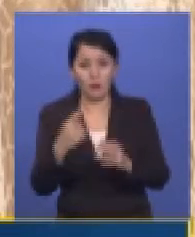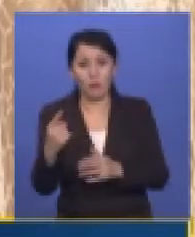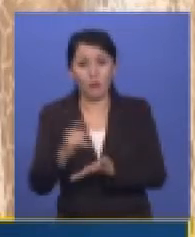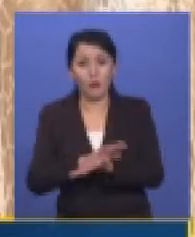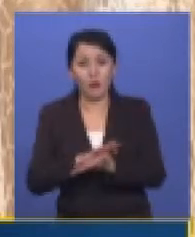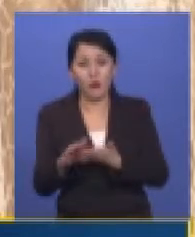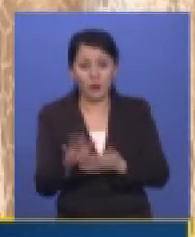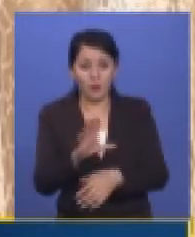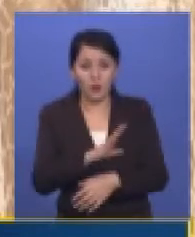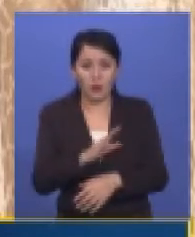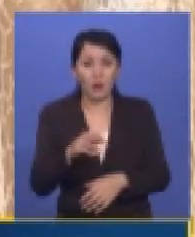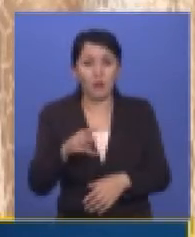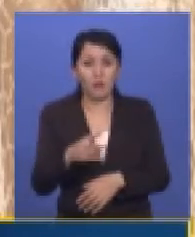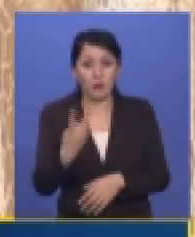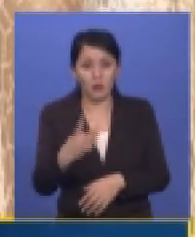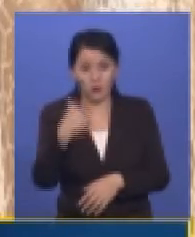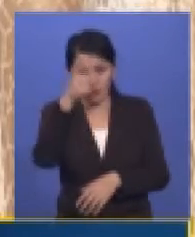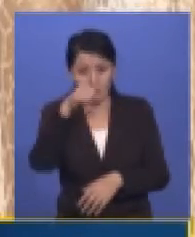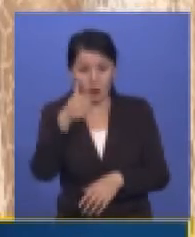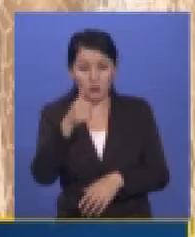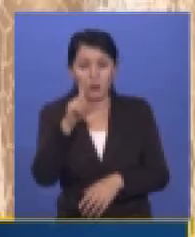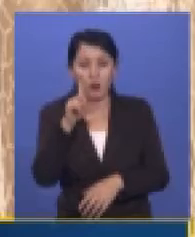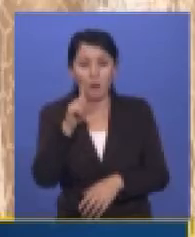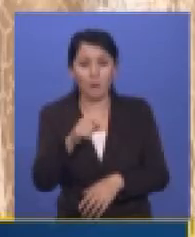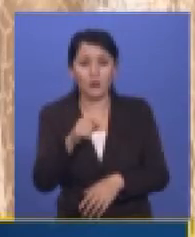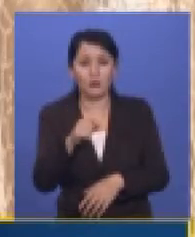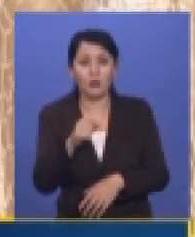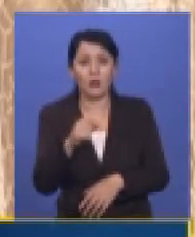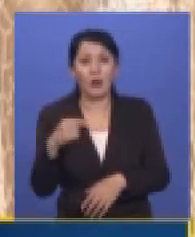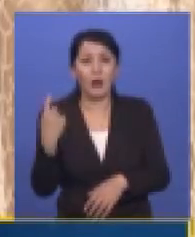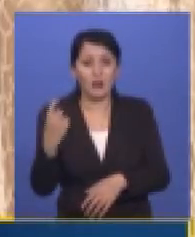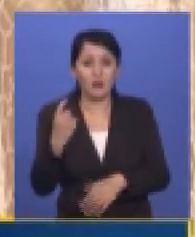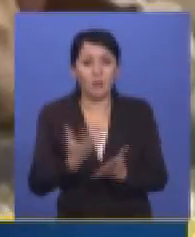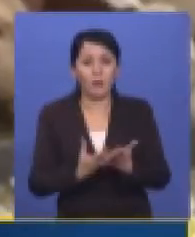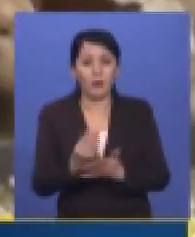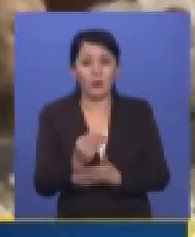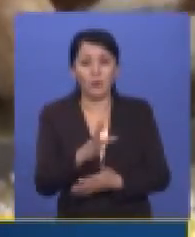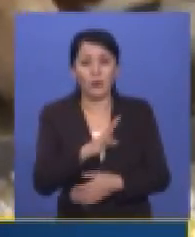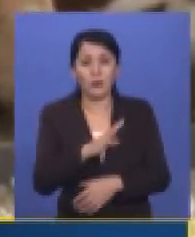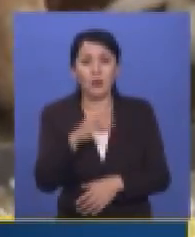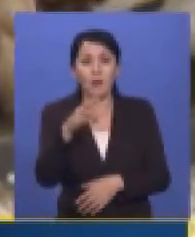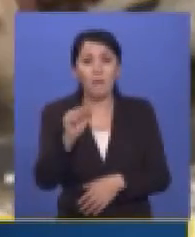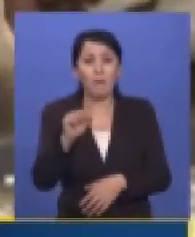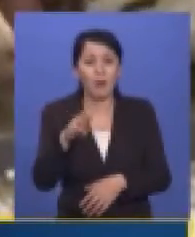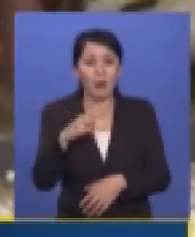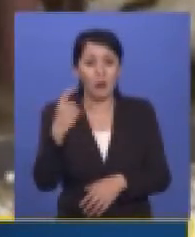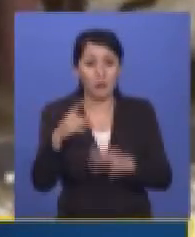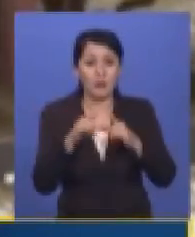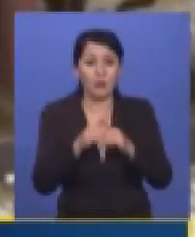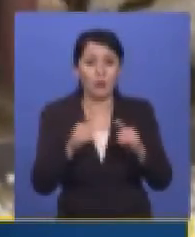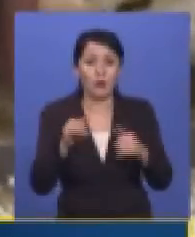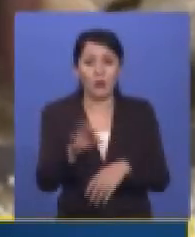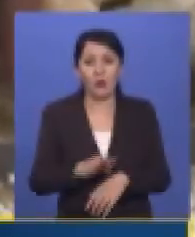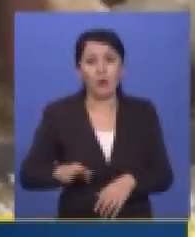залалсыздандыру жүргізілді. 2118 жойылған құс үшін иелеріне өтемақы төленеді. Мал шаруашылығын дамыту үшін